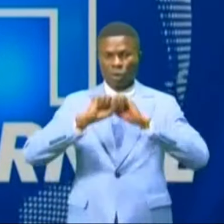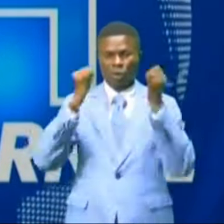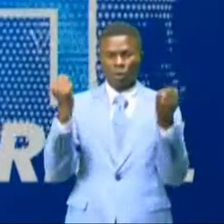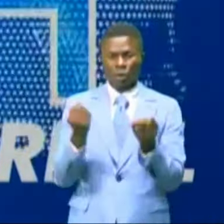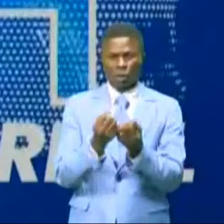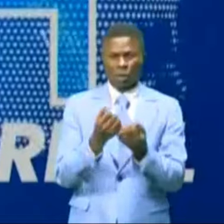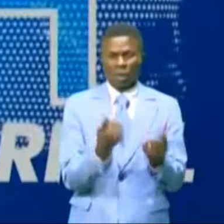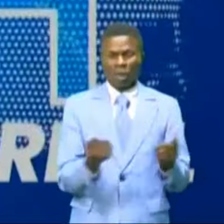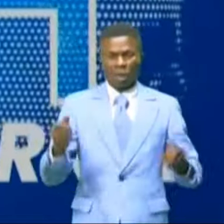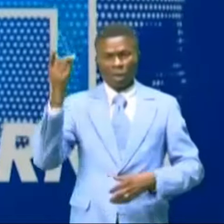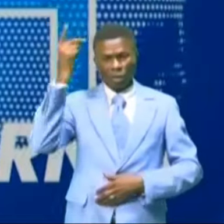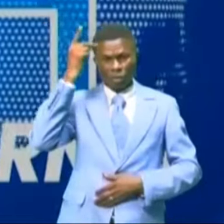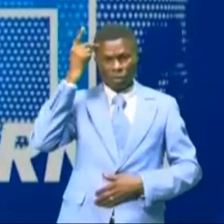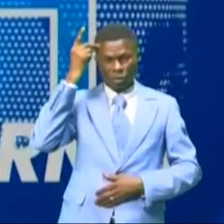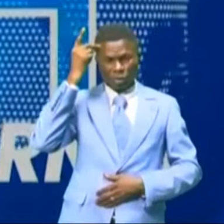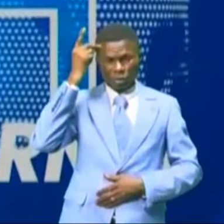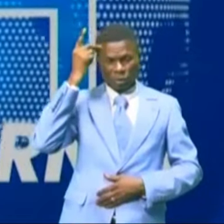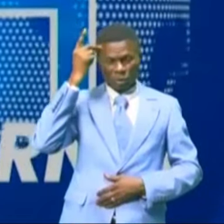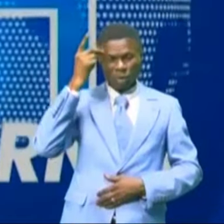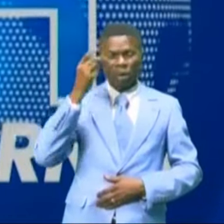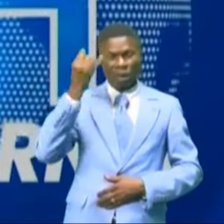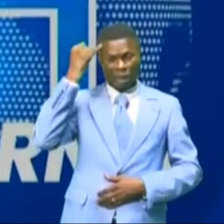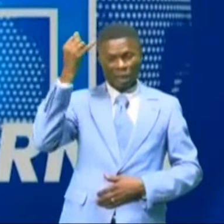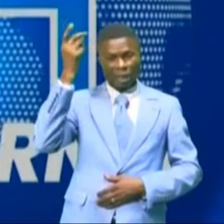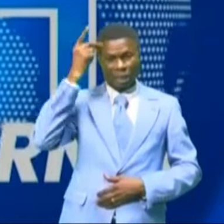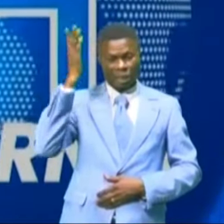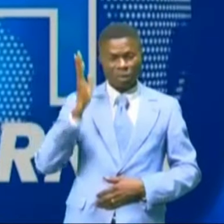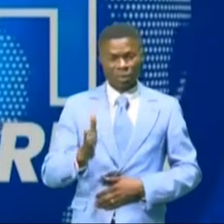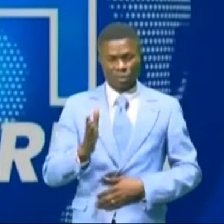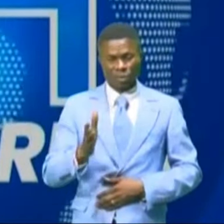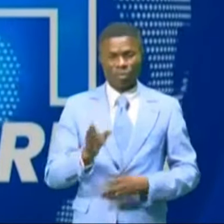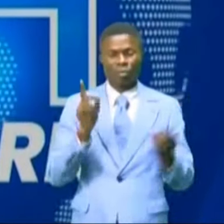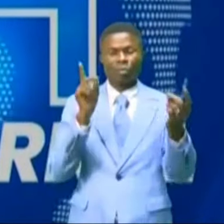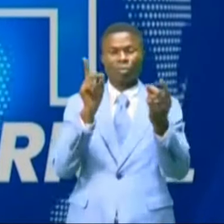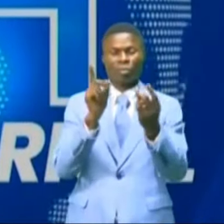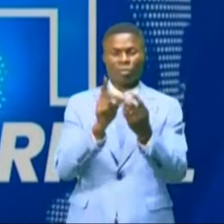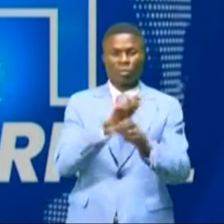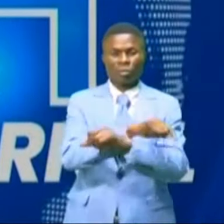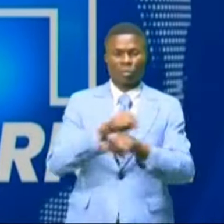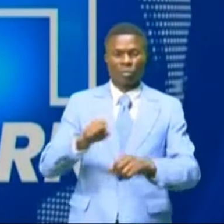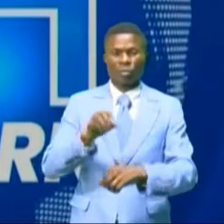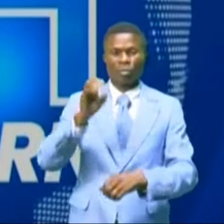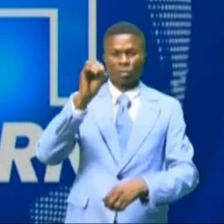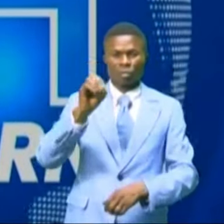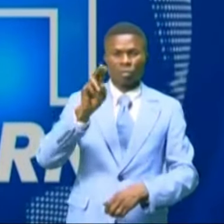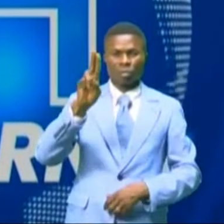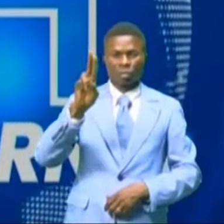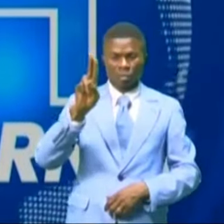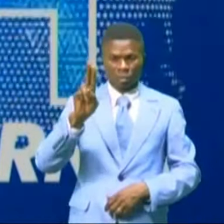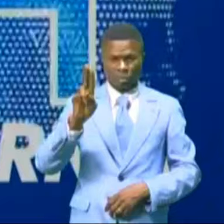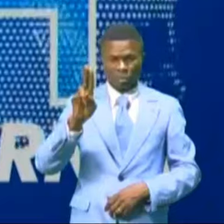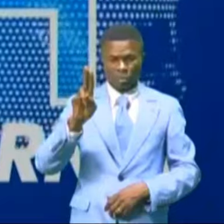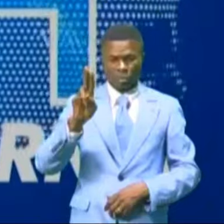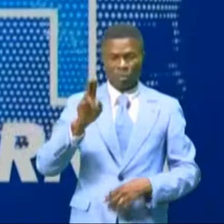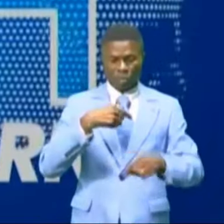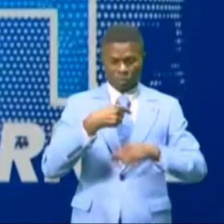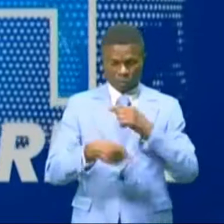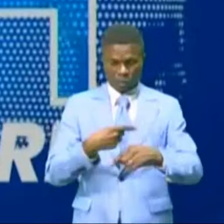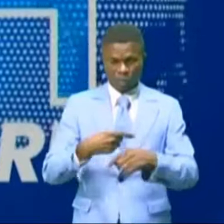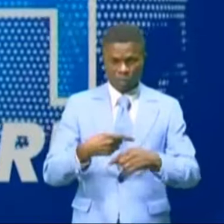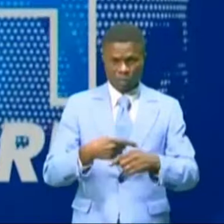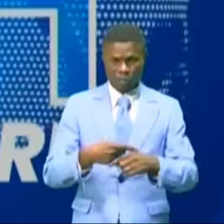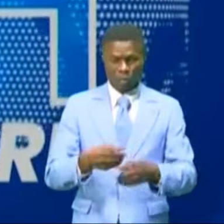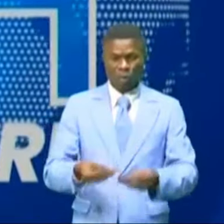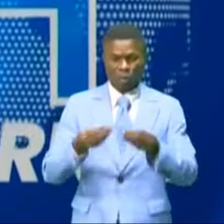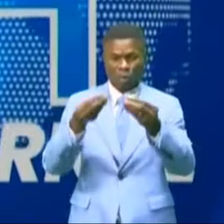l'association Banakin. Des milliers de Quinois s'étaient fixés rendez-vous au siège de la MONUSCO où ils ont procédé au